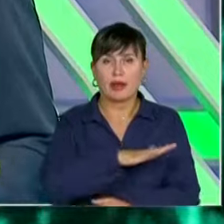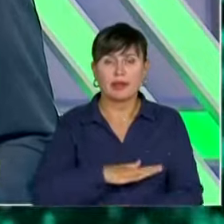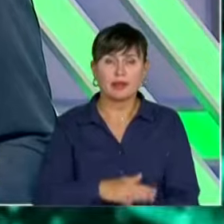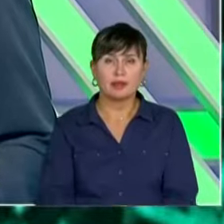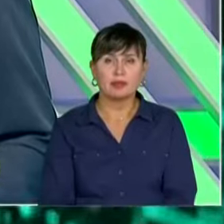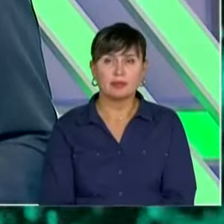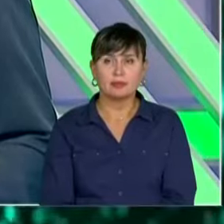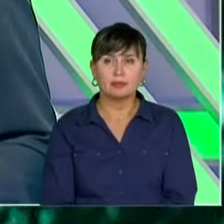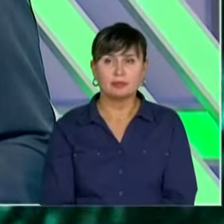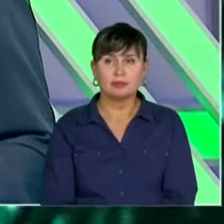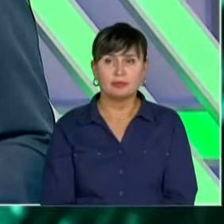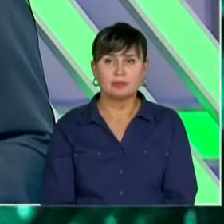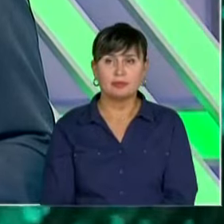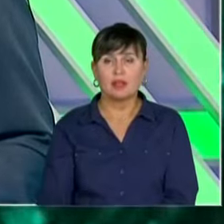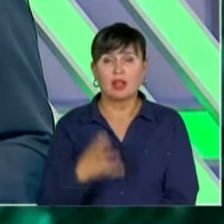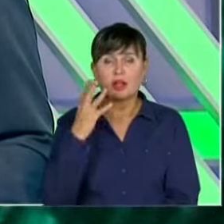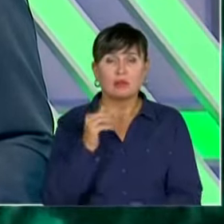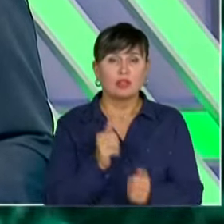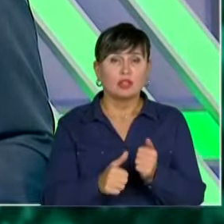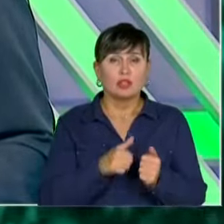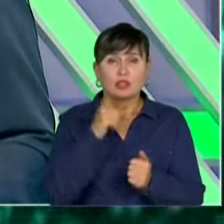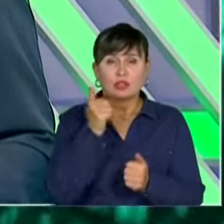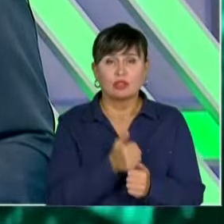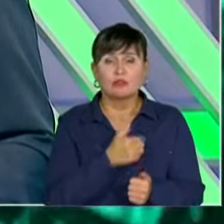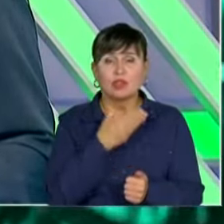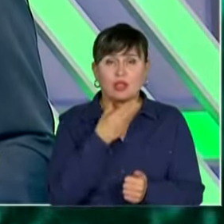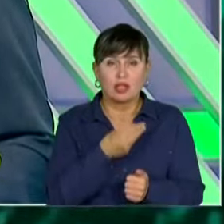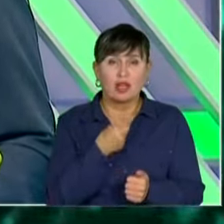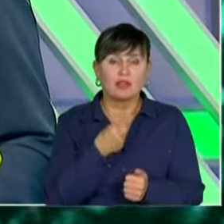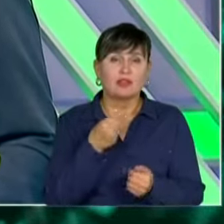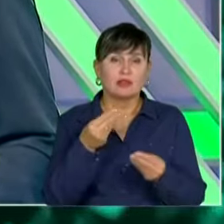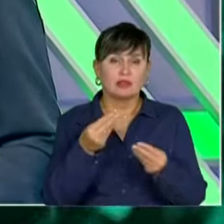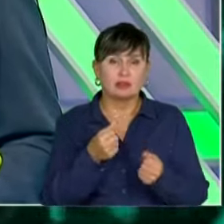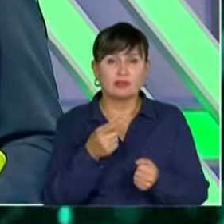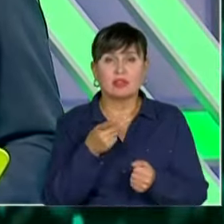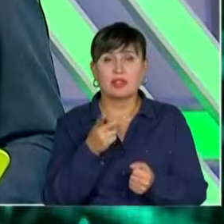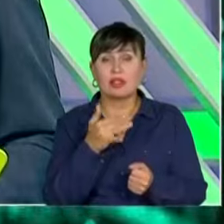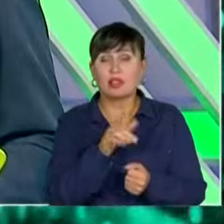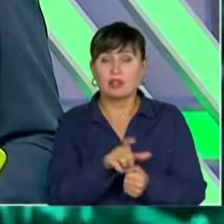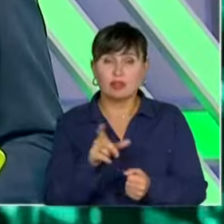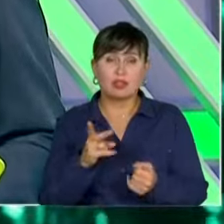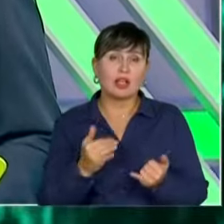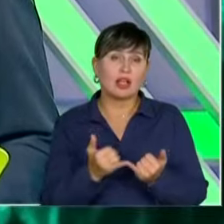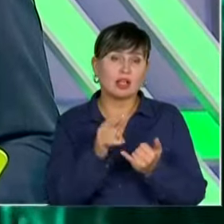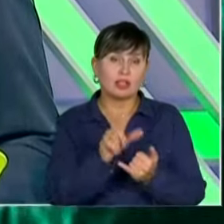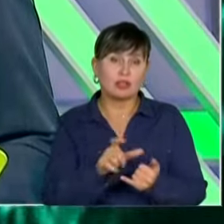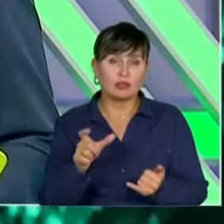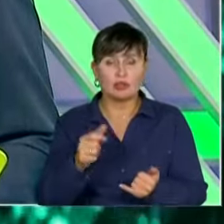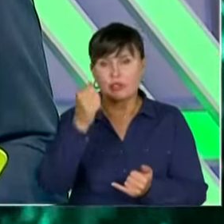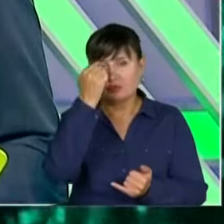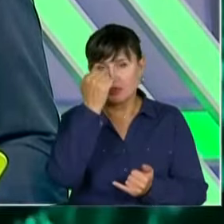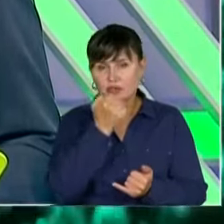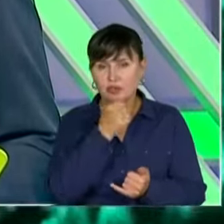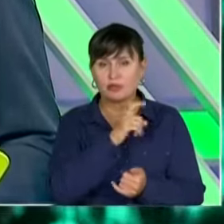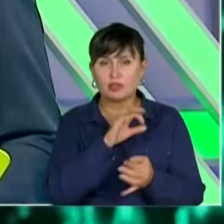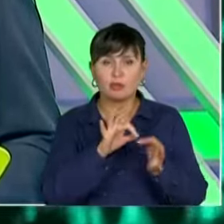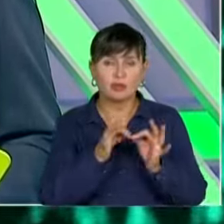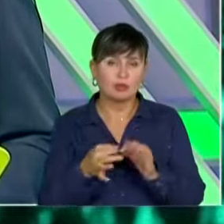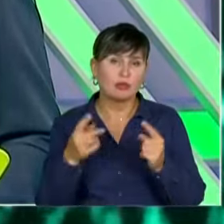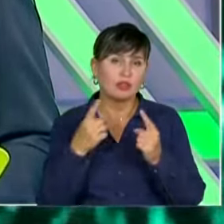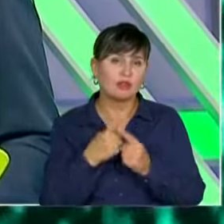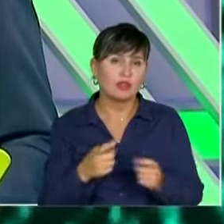слово. Алматы с каждым годом становится все краше и привлекательнее как для горожан, так и для гостей города. Спасибо, Диас, за подробную